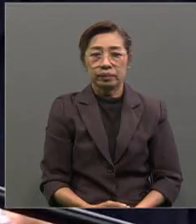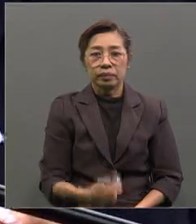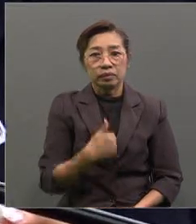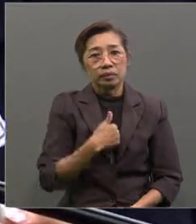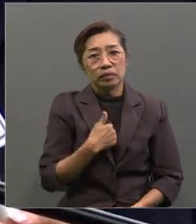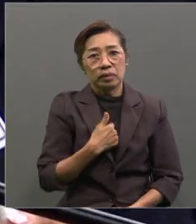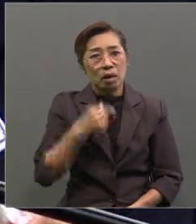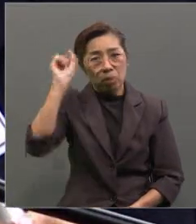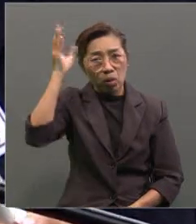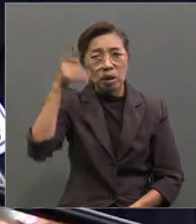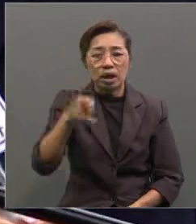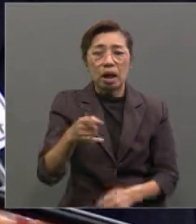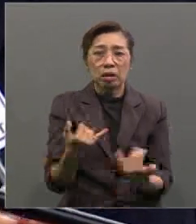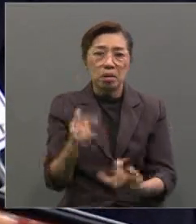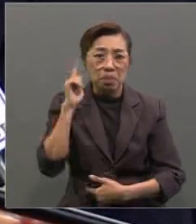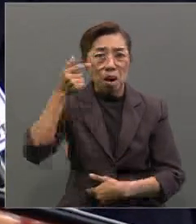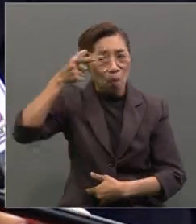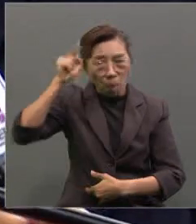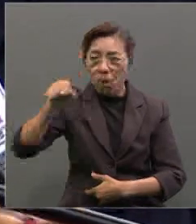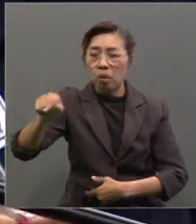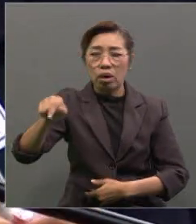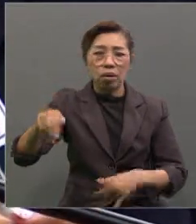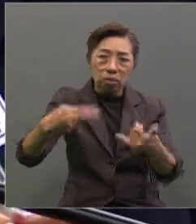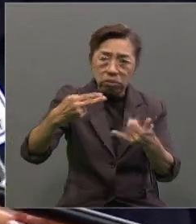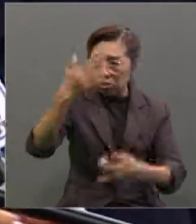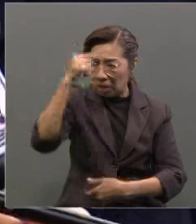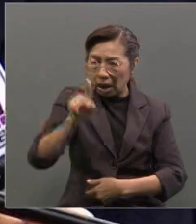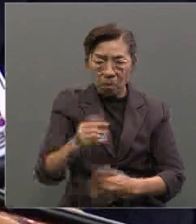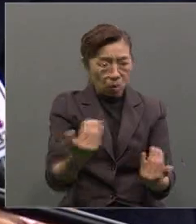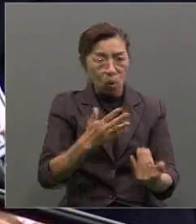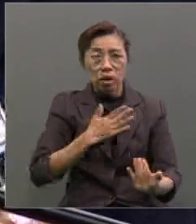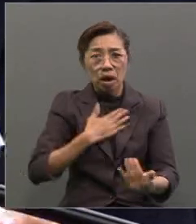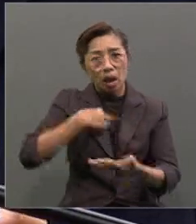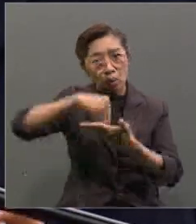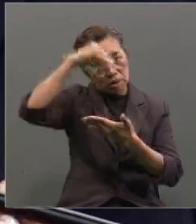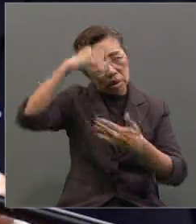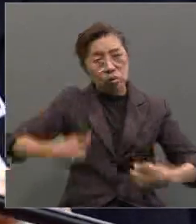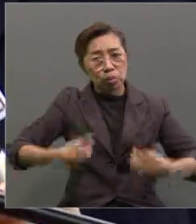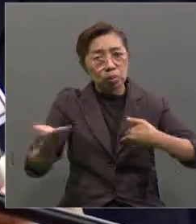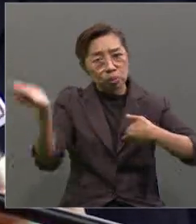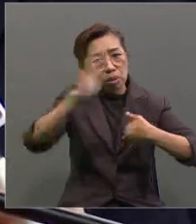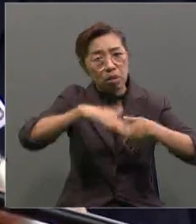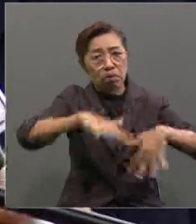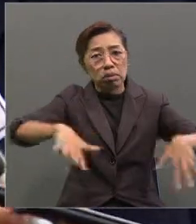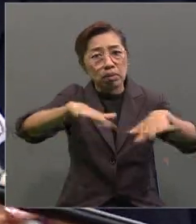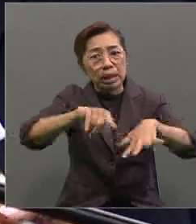แม่ก็ไม่เข้าใจเหมือนกันตัวแม่เองแม่ก็ยังไม่รู้เหมือนกันเพราะว่าลูกแม่ก็ไปเรียนใช้ชีวิตตามปกติ